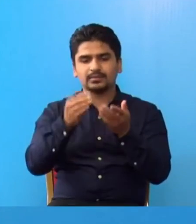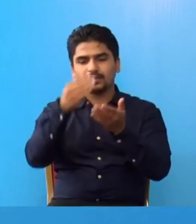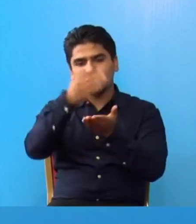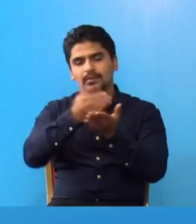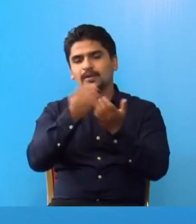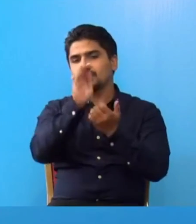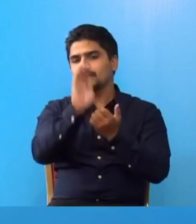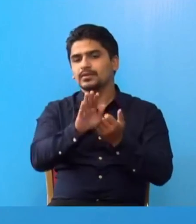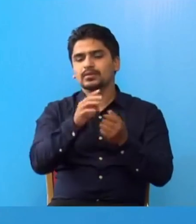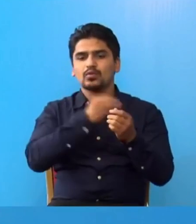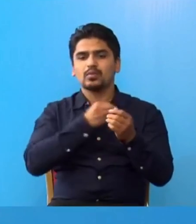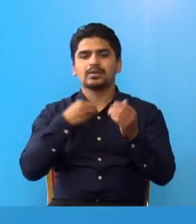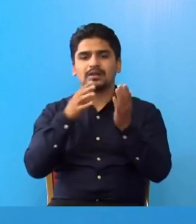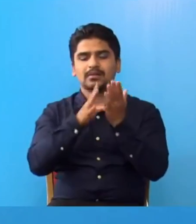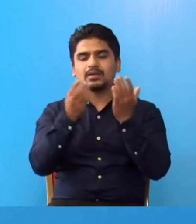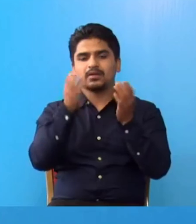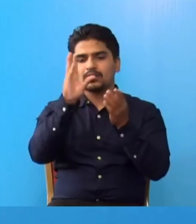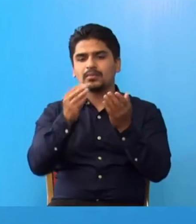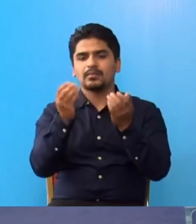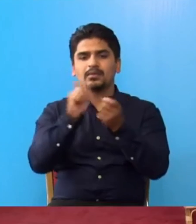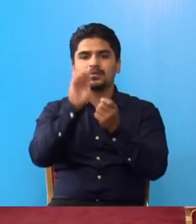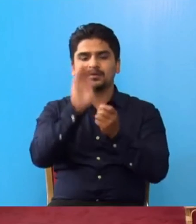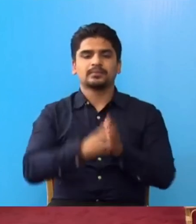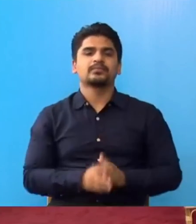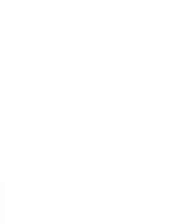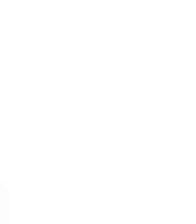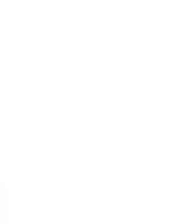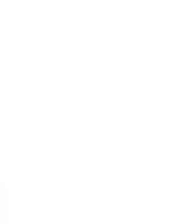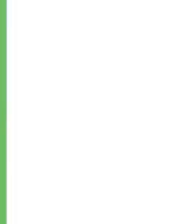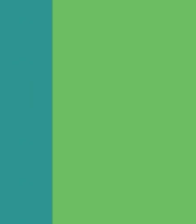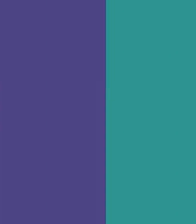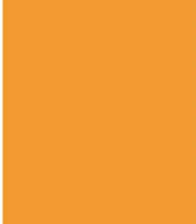खाम गणना सक्षों उपचार बाट खाम गणना सक्षों आस्तर नेक्साइब